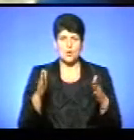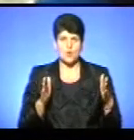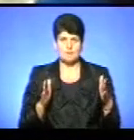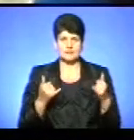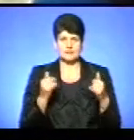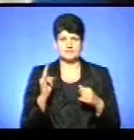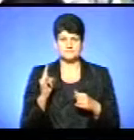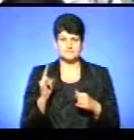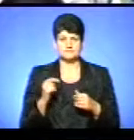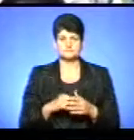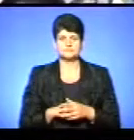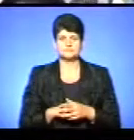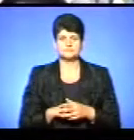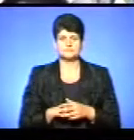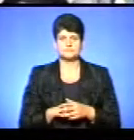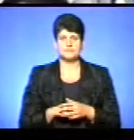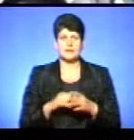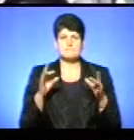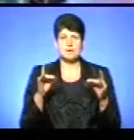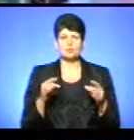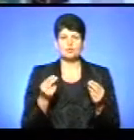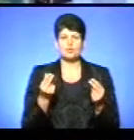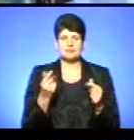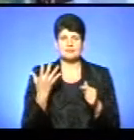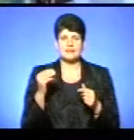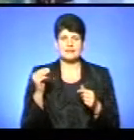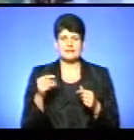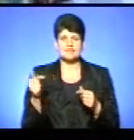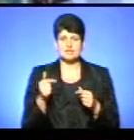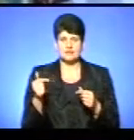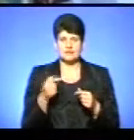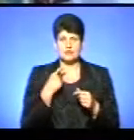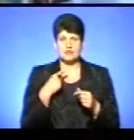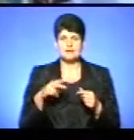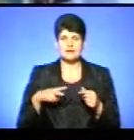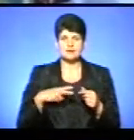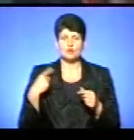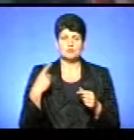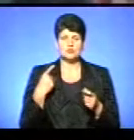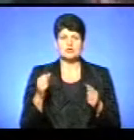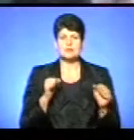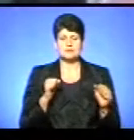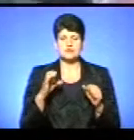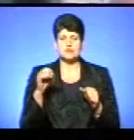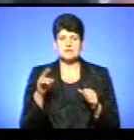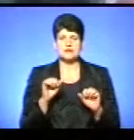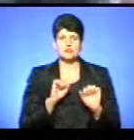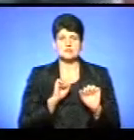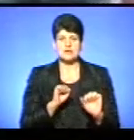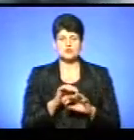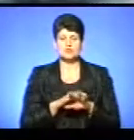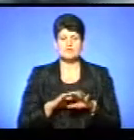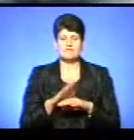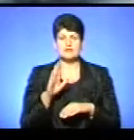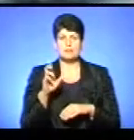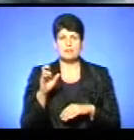для малюків. Пакунок малюка коштує 5 тисяч гривень, каже директор обласного департаменту соціального захисту населення